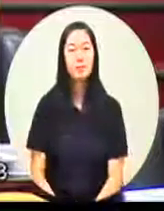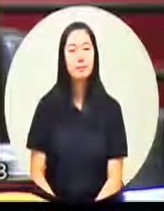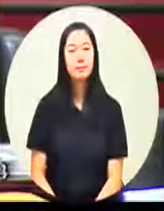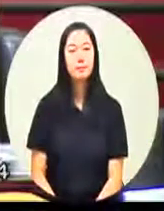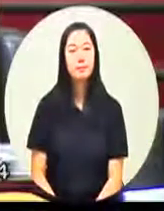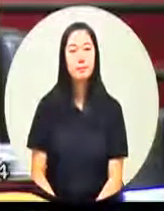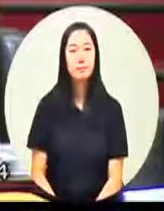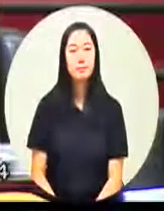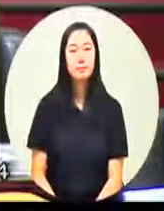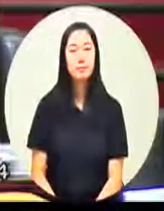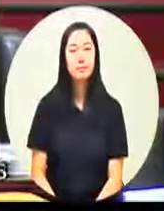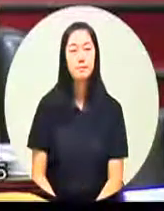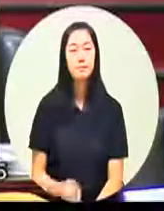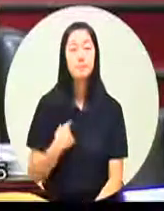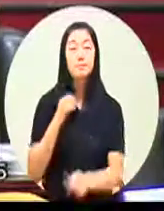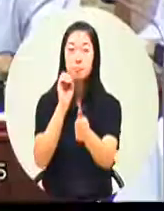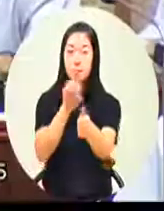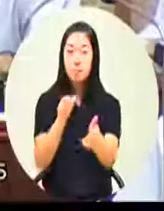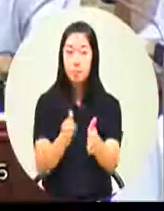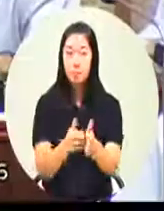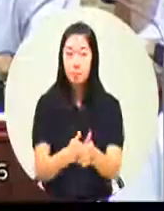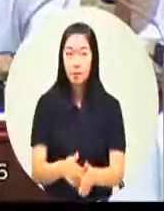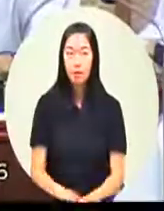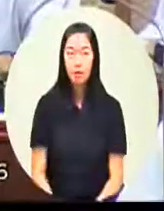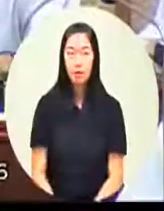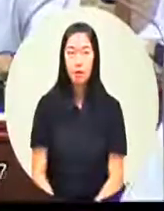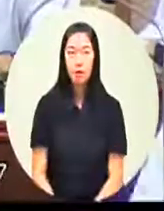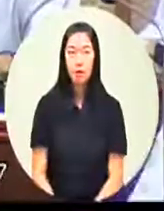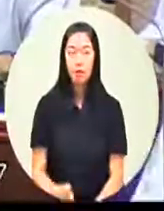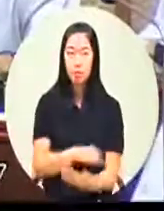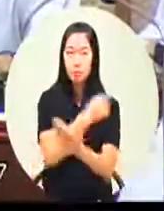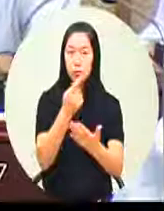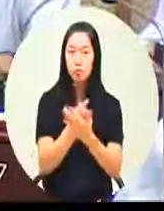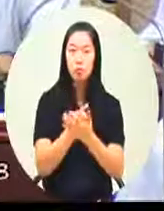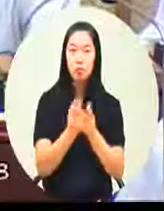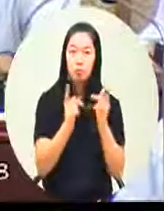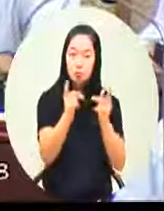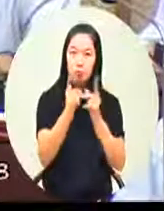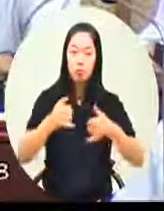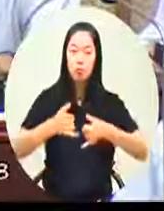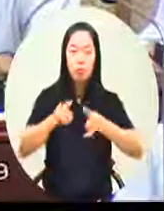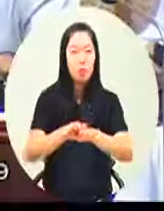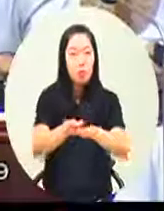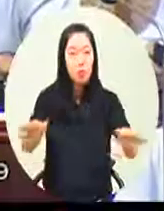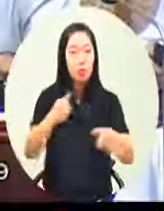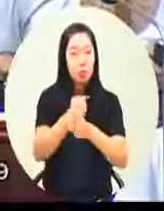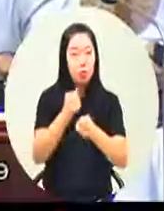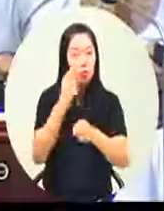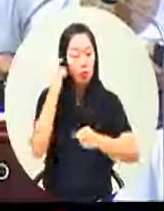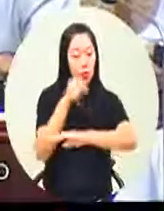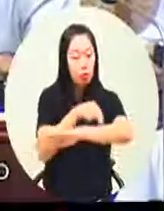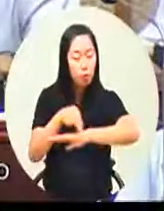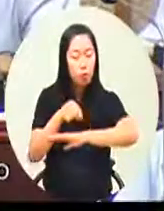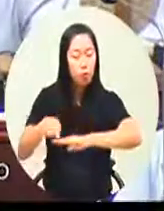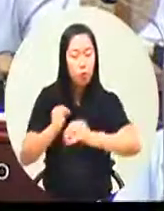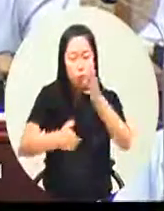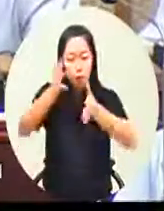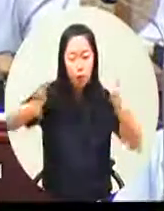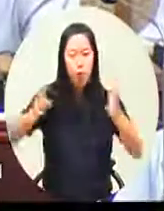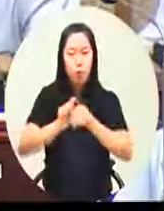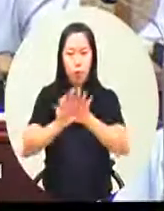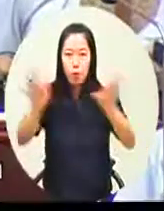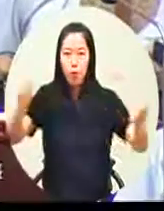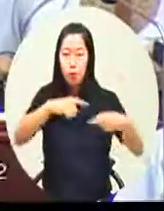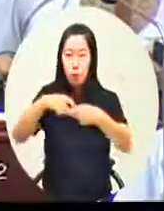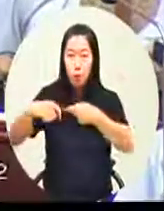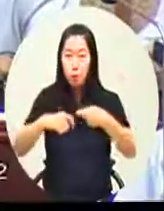刚刚有跟刘远报告过，就是说整个捷运路网的建制是跟都市发展连接在一起，那我们会